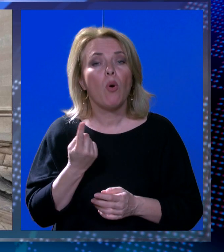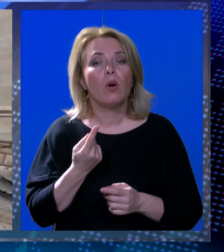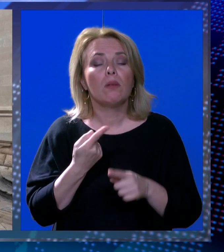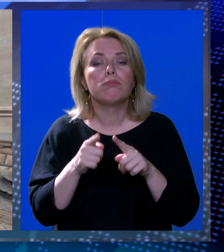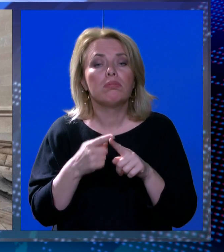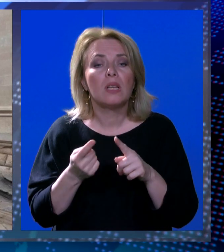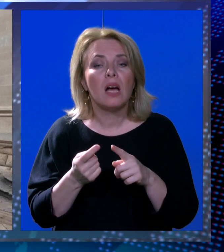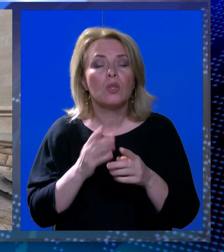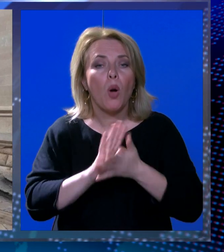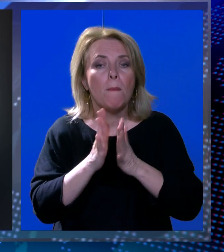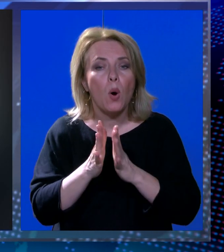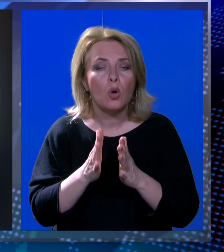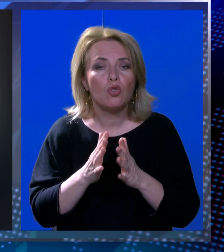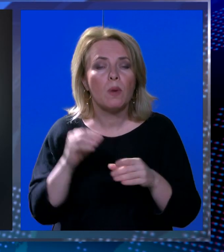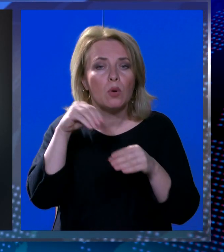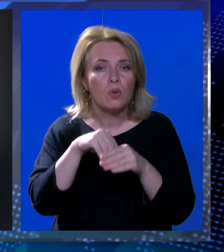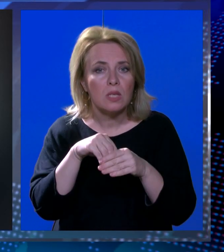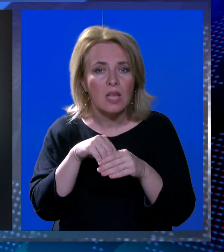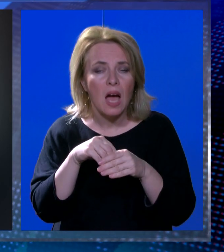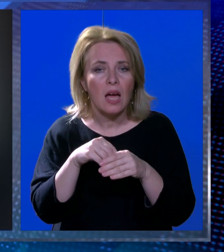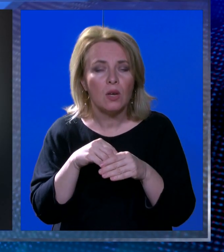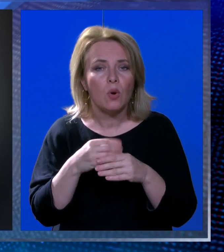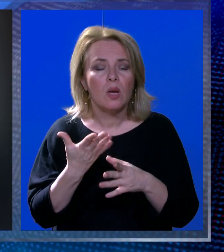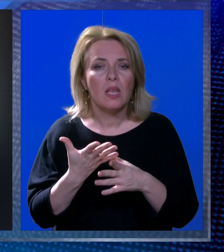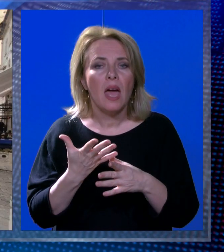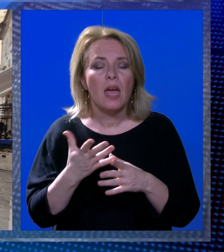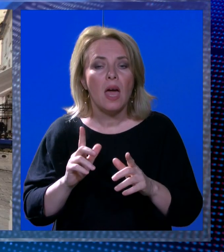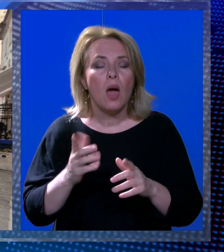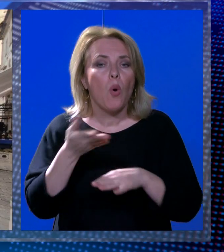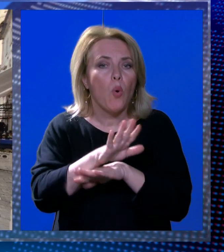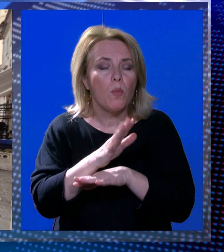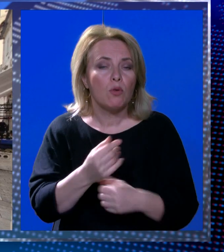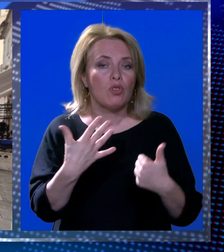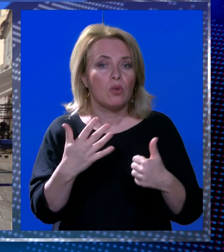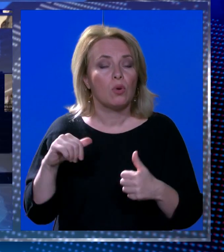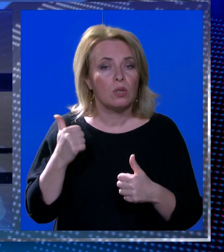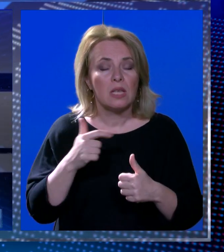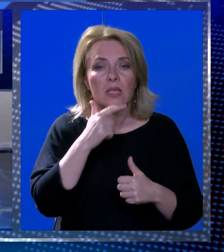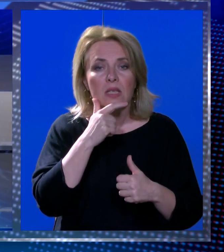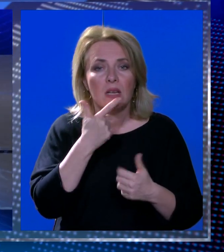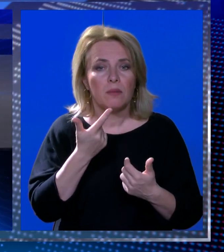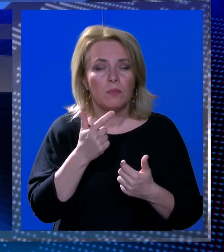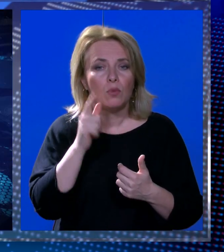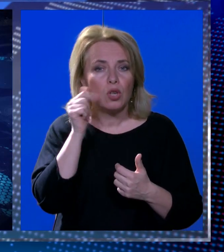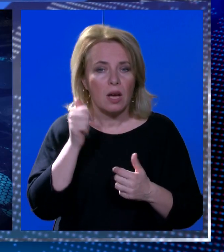Poznat je uzrok požara u stanu unutar povijesne jezgre u kojem je preminuo 66-godišnji muškarac.